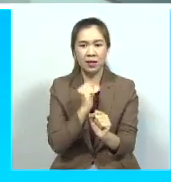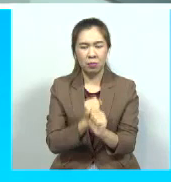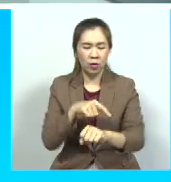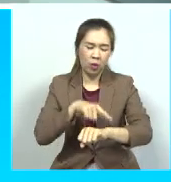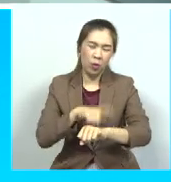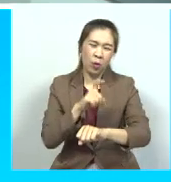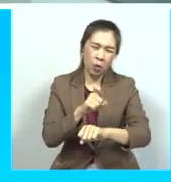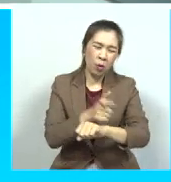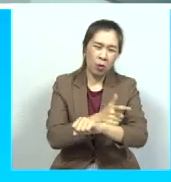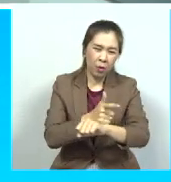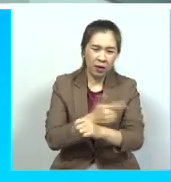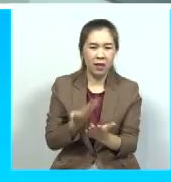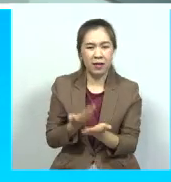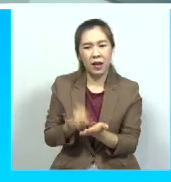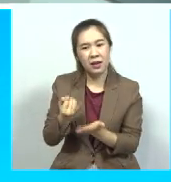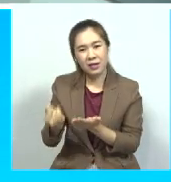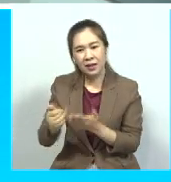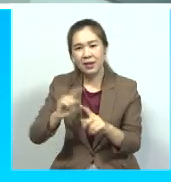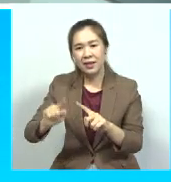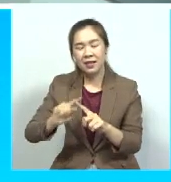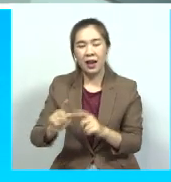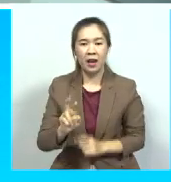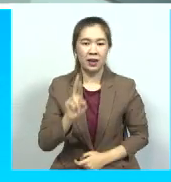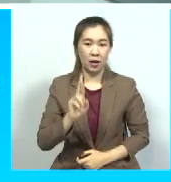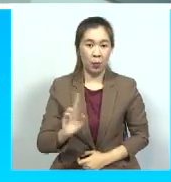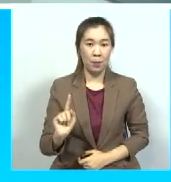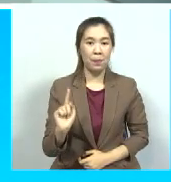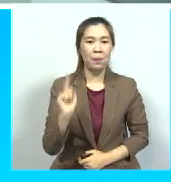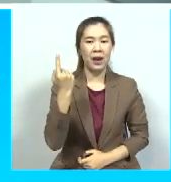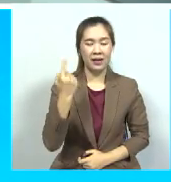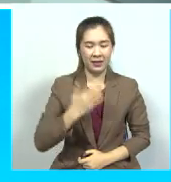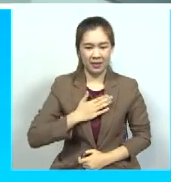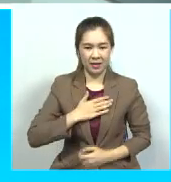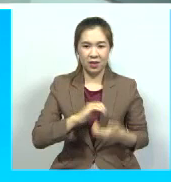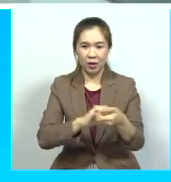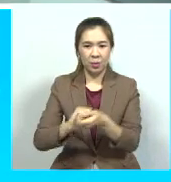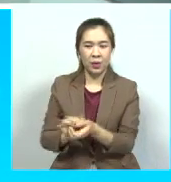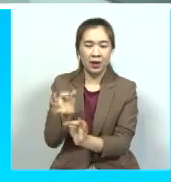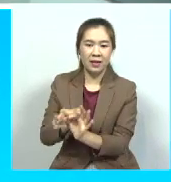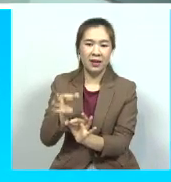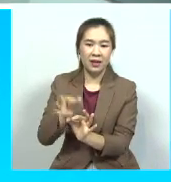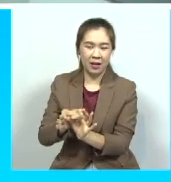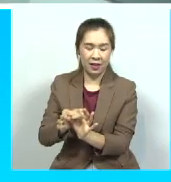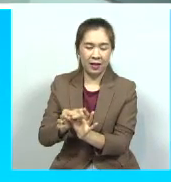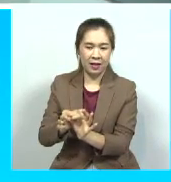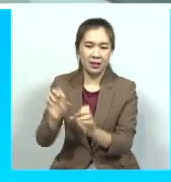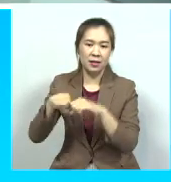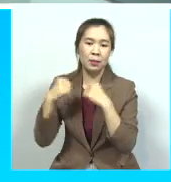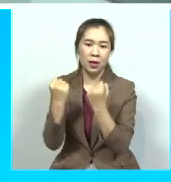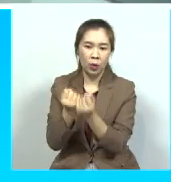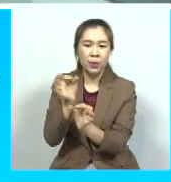าเสียค่าใช้จ่ายนะครับระบบใหม่เนี่ยนะครับที่กรมสรรพากรออกแบบมานะครับโดยความร่วมมือของธนาคารแห่งประเทศไทยสมาคมธนาคาร